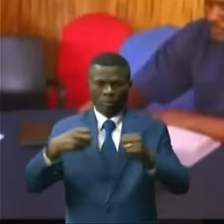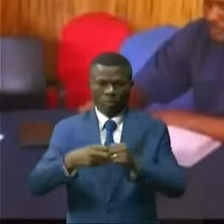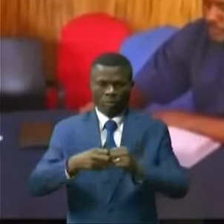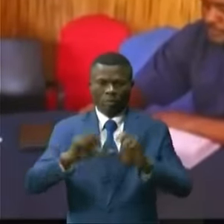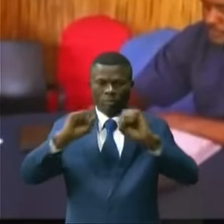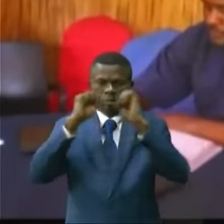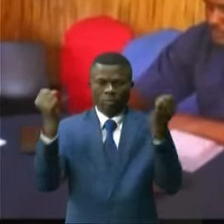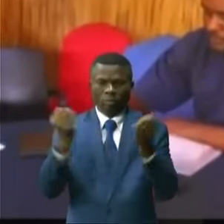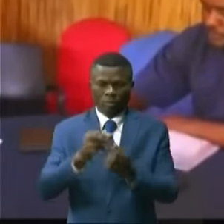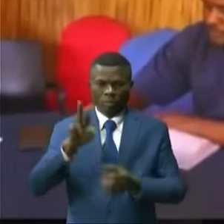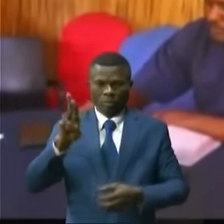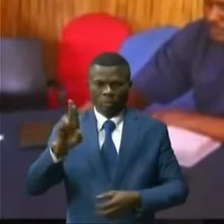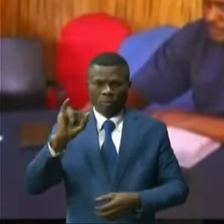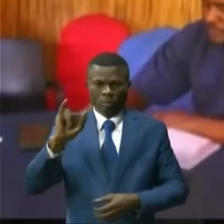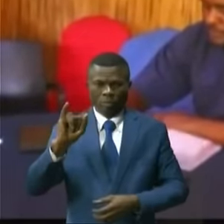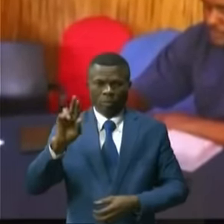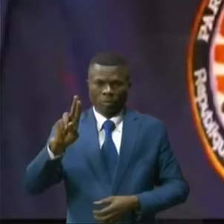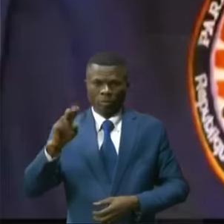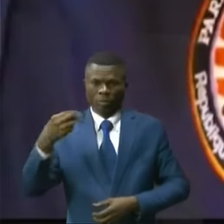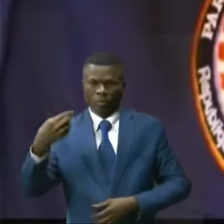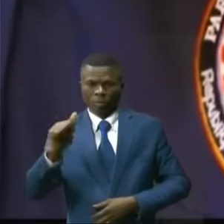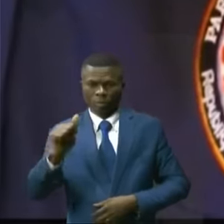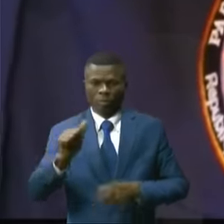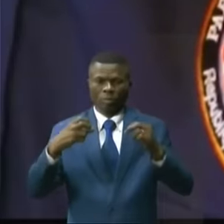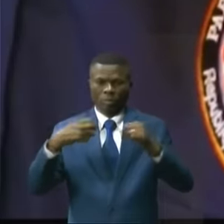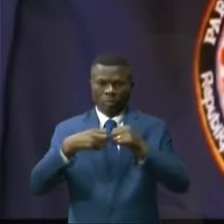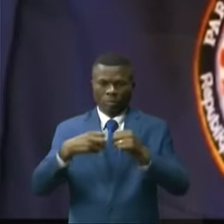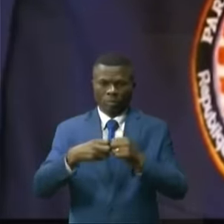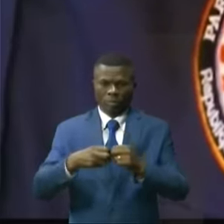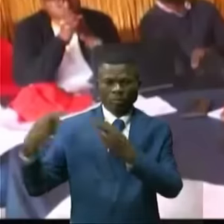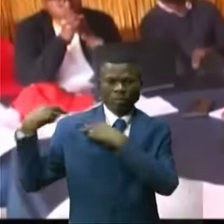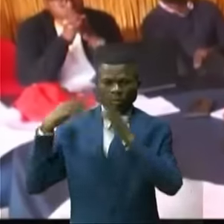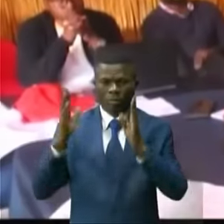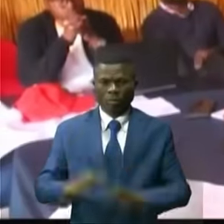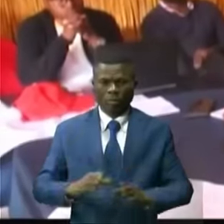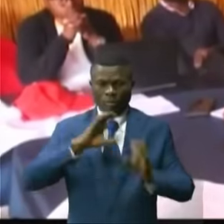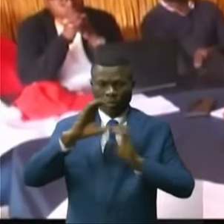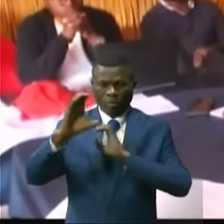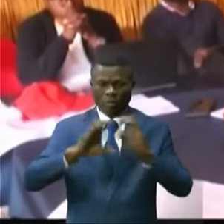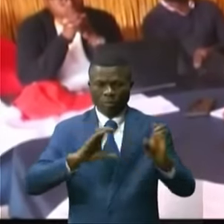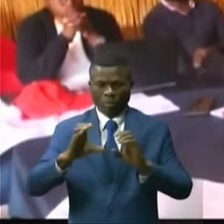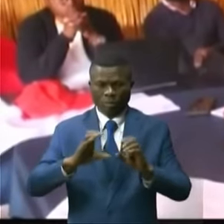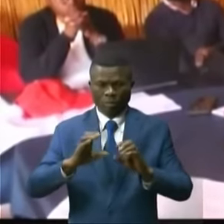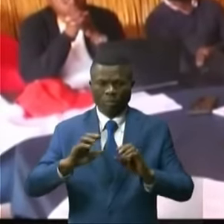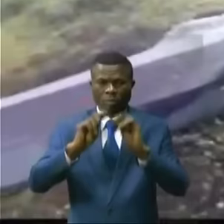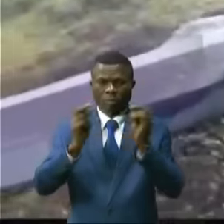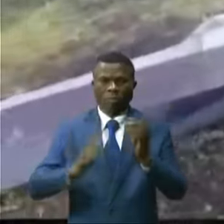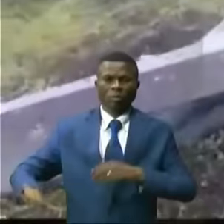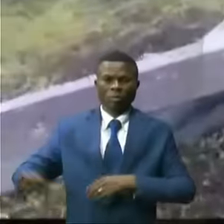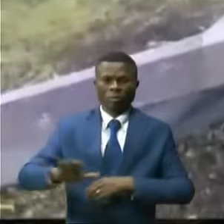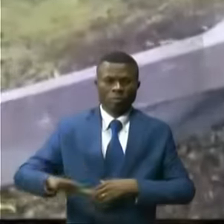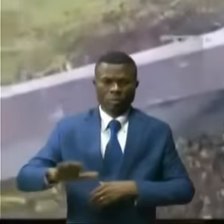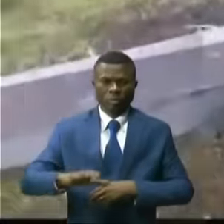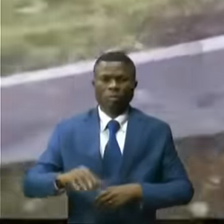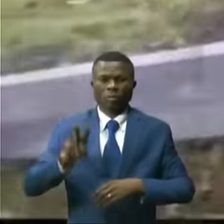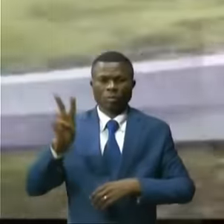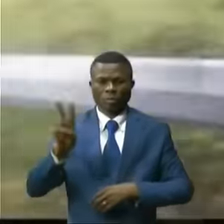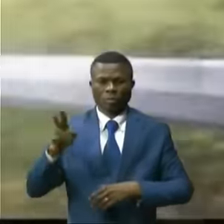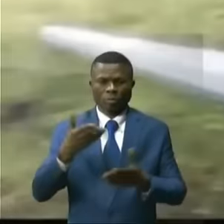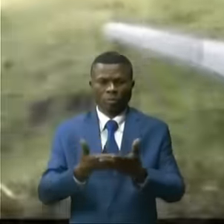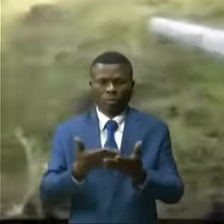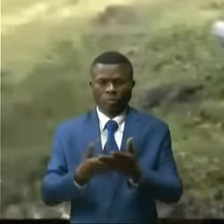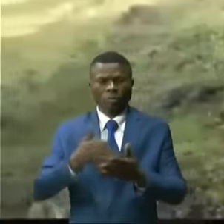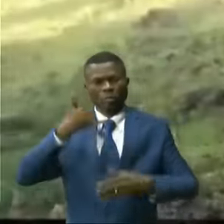société vironga énergie selon Monsieur bienvenu buendeé responsable des communications du parc national de vironga join au